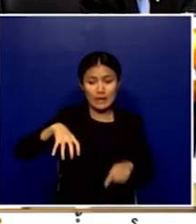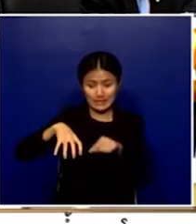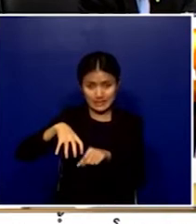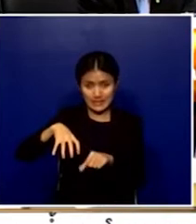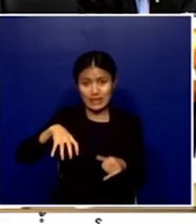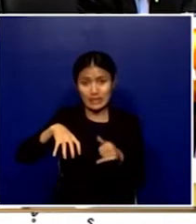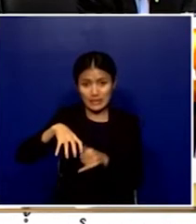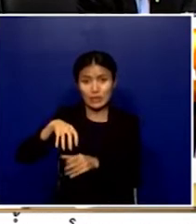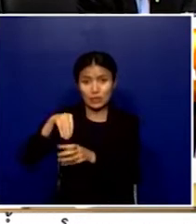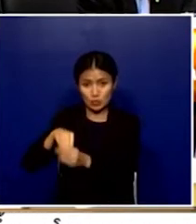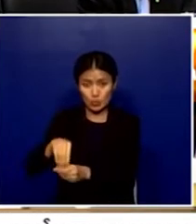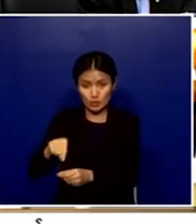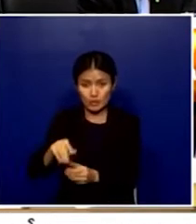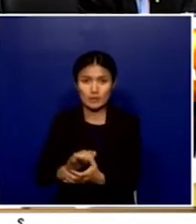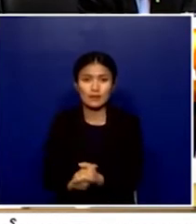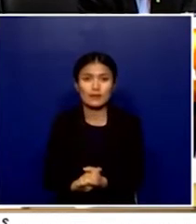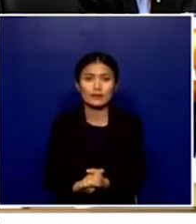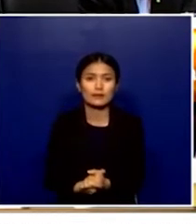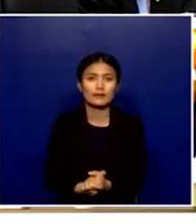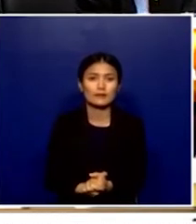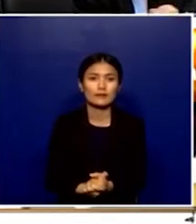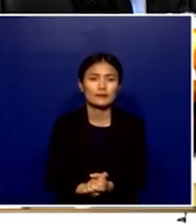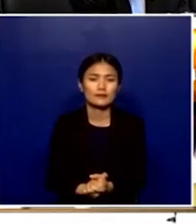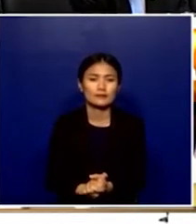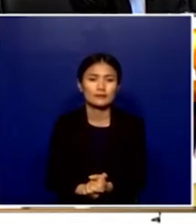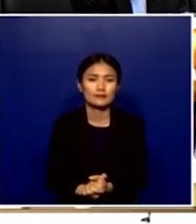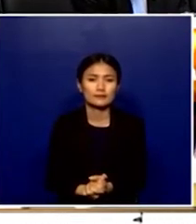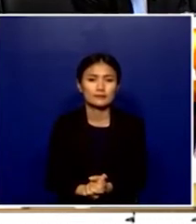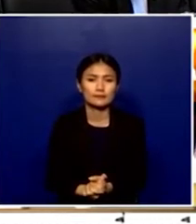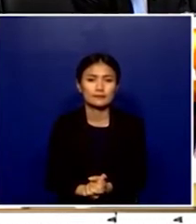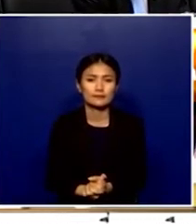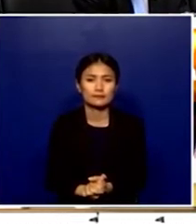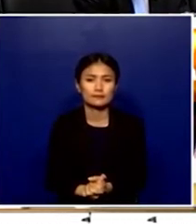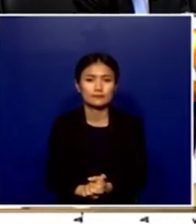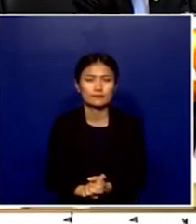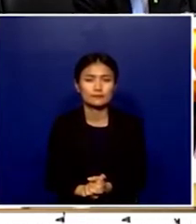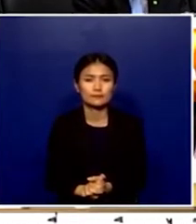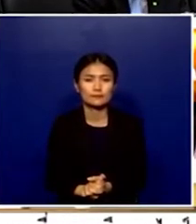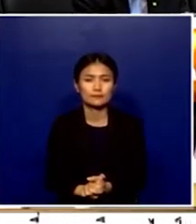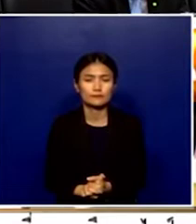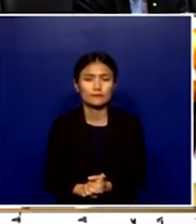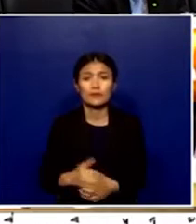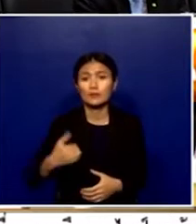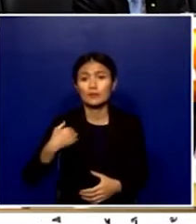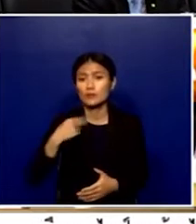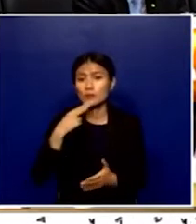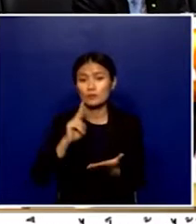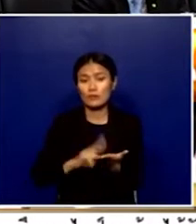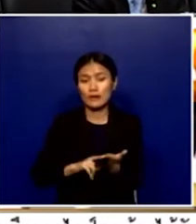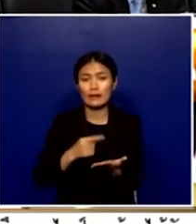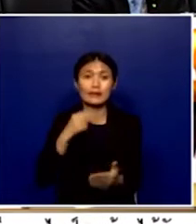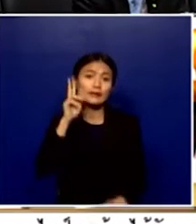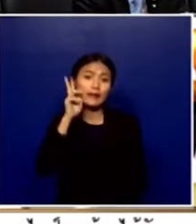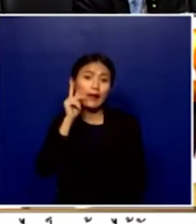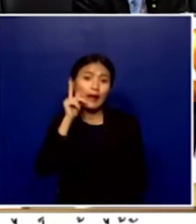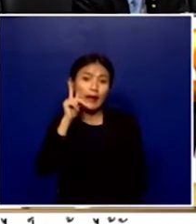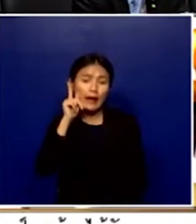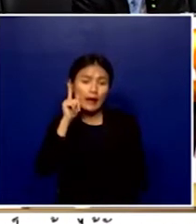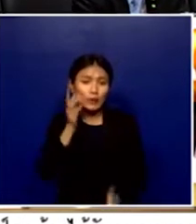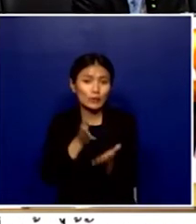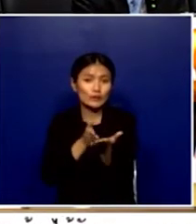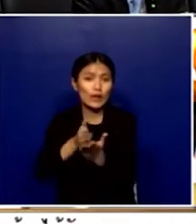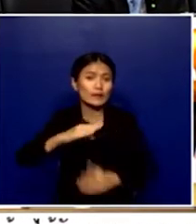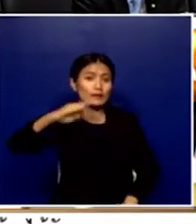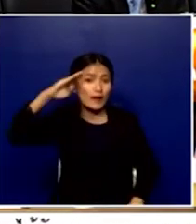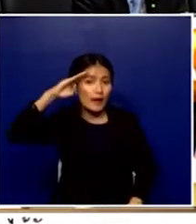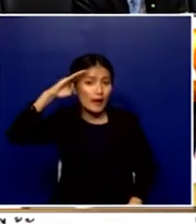ชื่อรับลวงภàngที่แต่งโดยัข่าวสายทหารคุวาาษนานานốtมเป็ัข่าวสายทหารที่ใล้ชิกั 3 บ